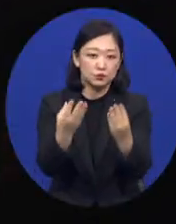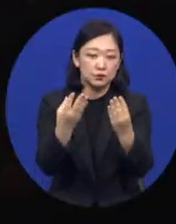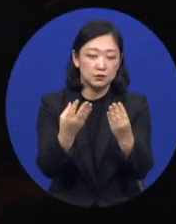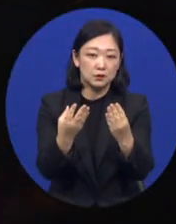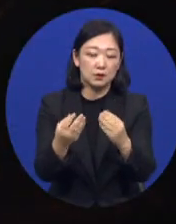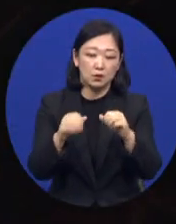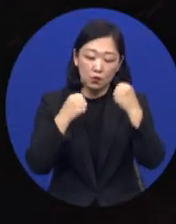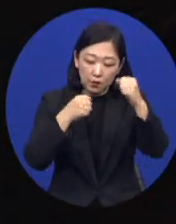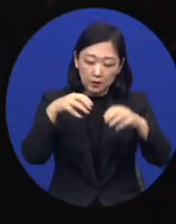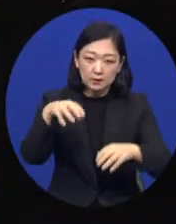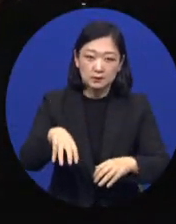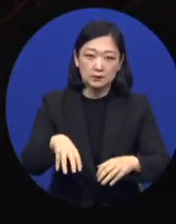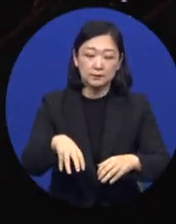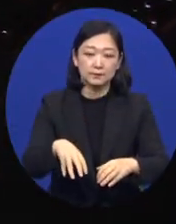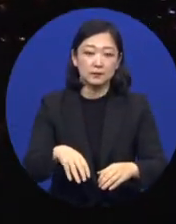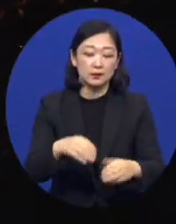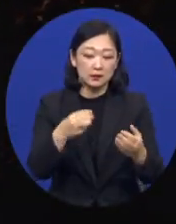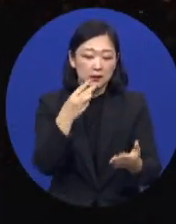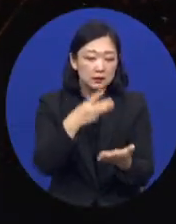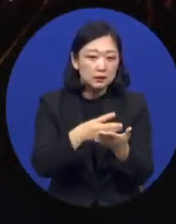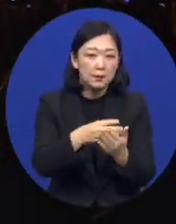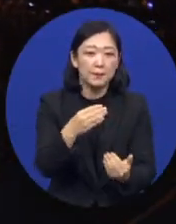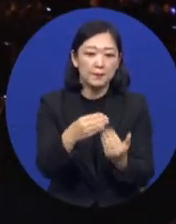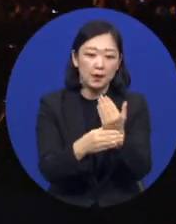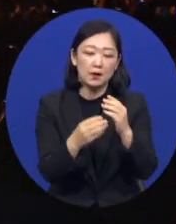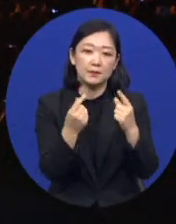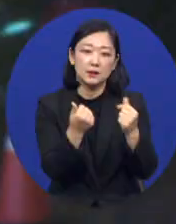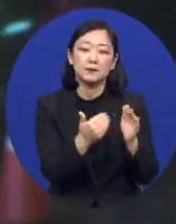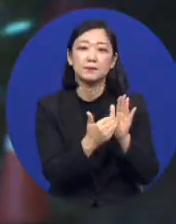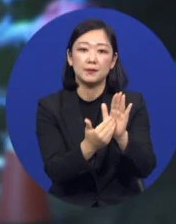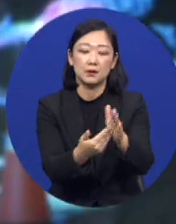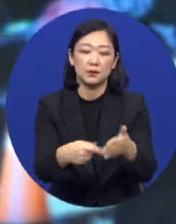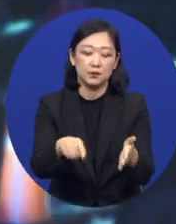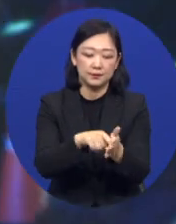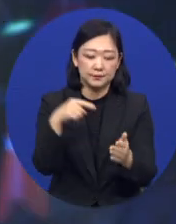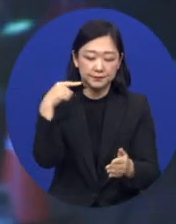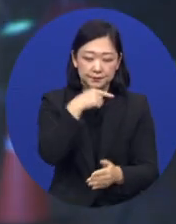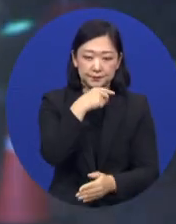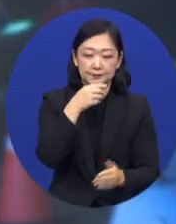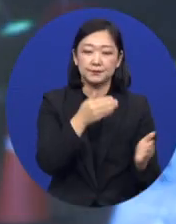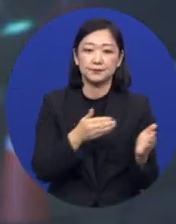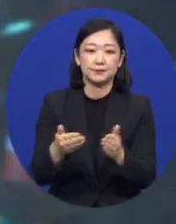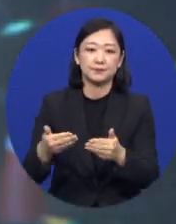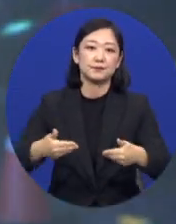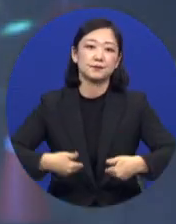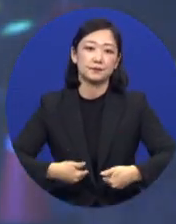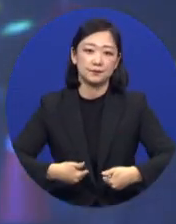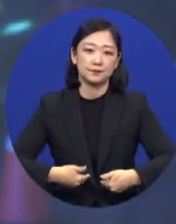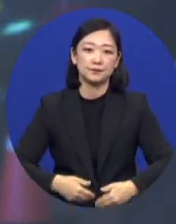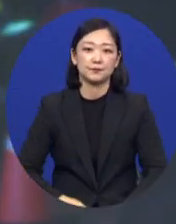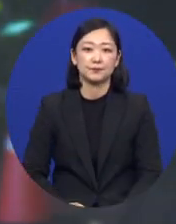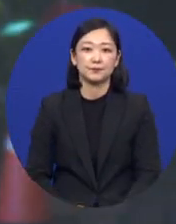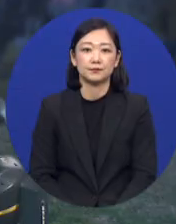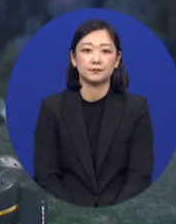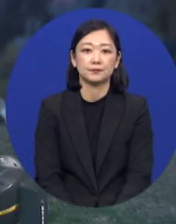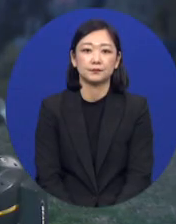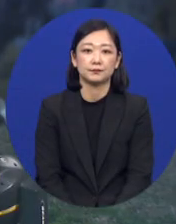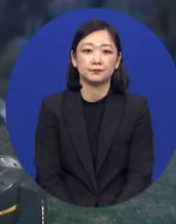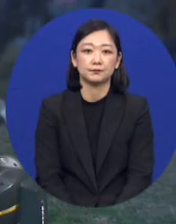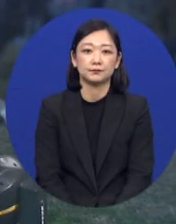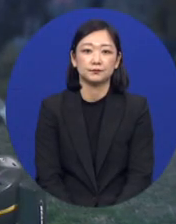행사, 공연장까지 이태원 사고와 유사한 사고를 예방하기 위한 철저한 대비가 필요해 보입니다. MBC